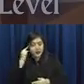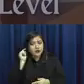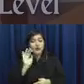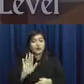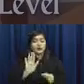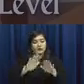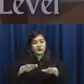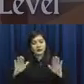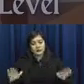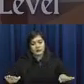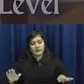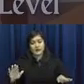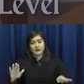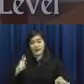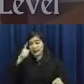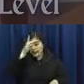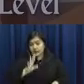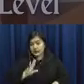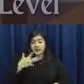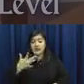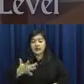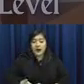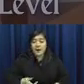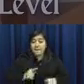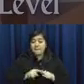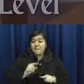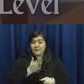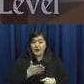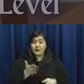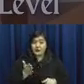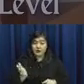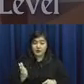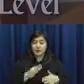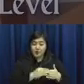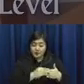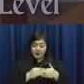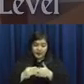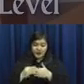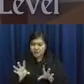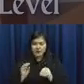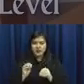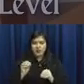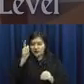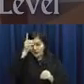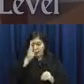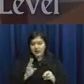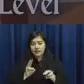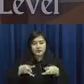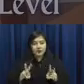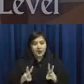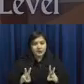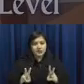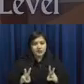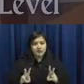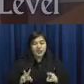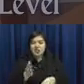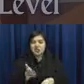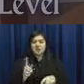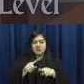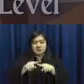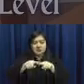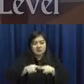Tapos, pamamalakaran natin na wala si Lord. Pamamaraan ng tao. Salang-sala, di ba? Salang-sala.